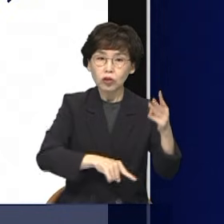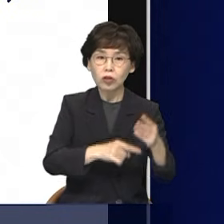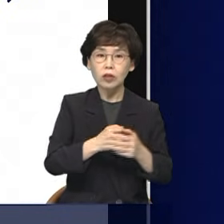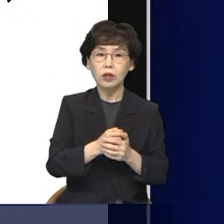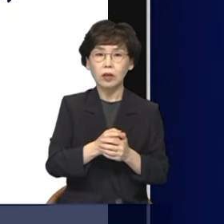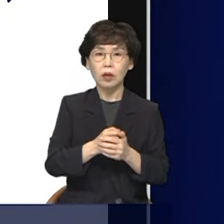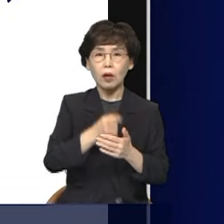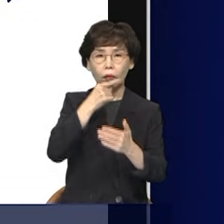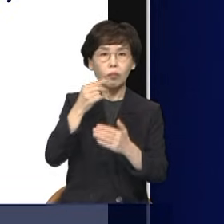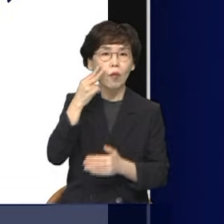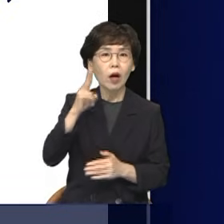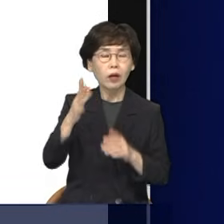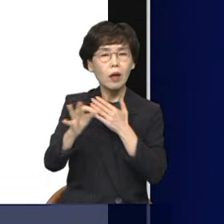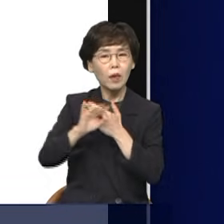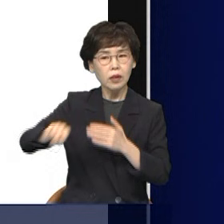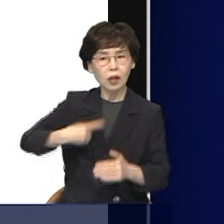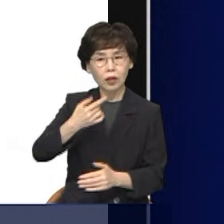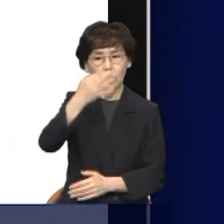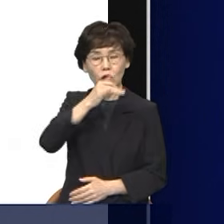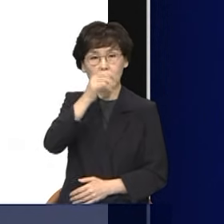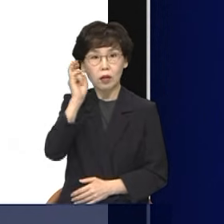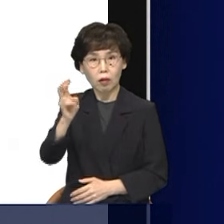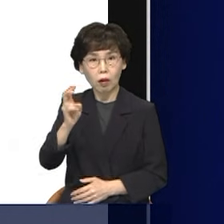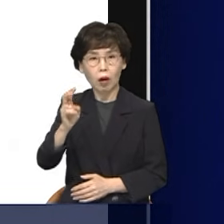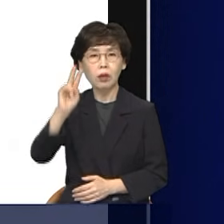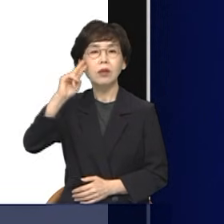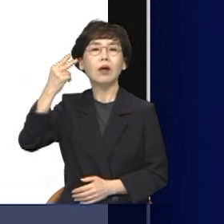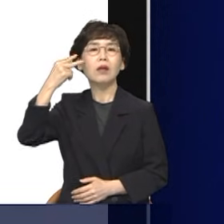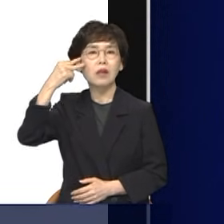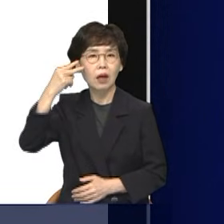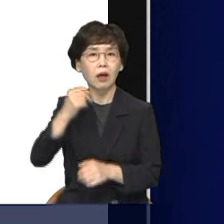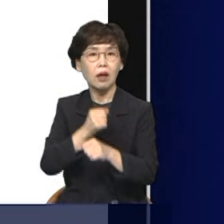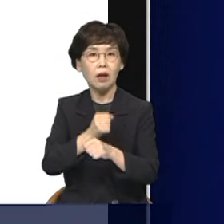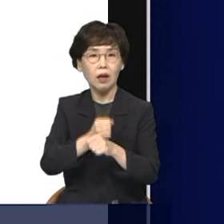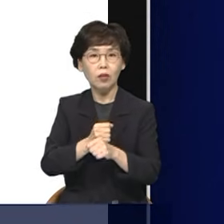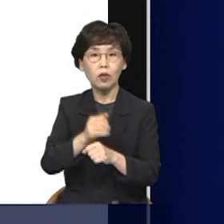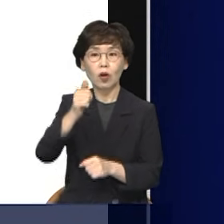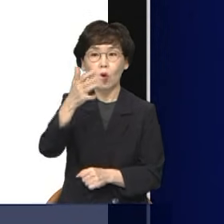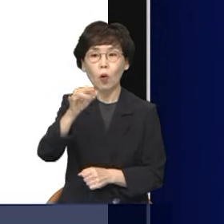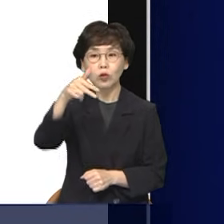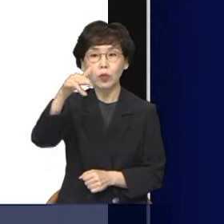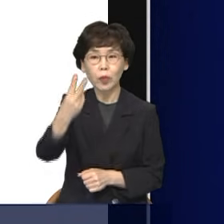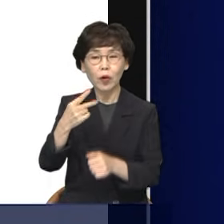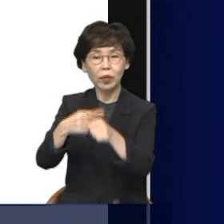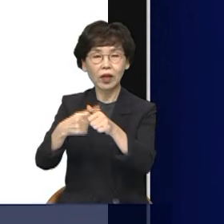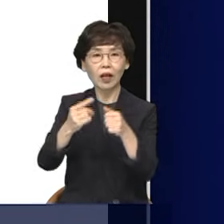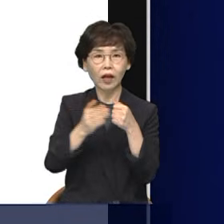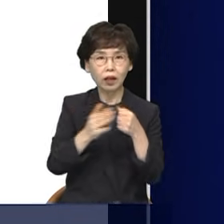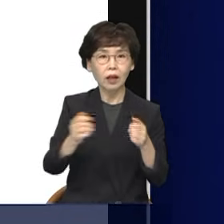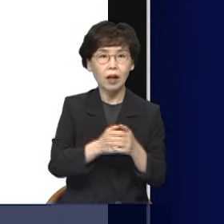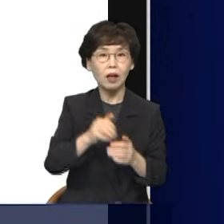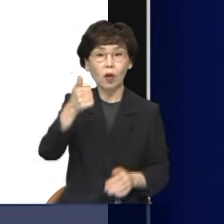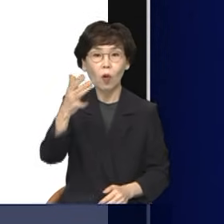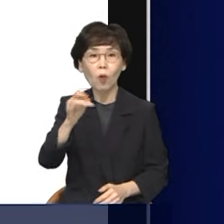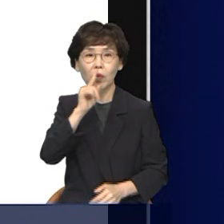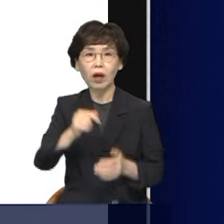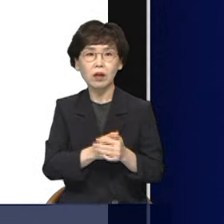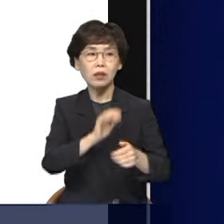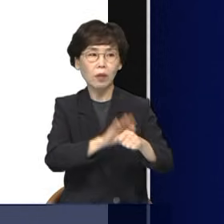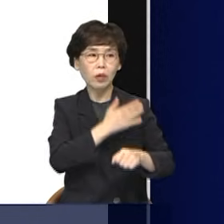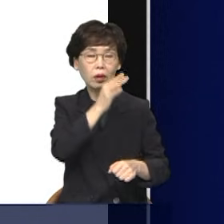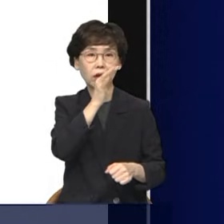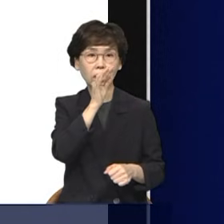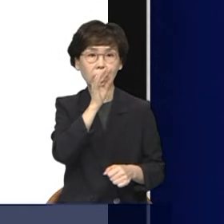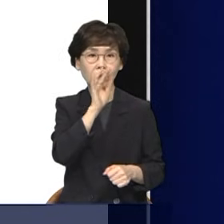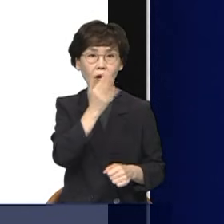홍준표 의원을 저격하자 홍 의원은 잘못된 것을 보고 그냥 넘어가는 경우가 없었다며 쟁점을 피해가는